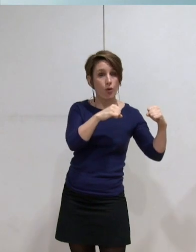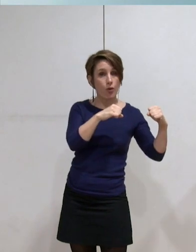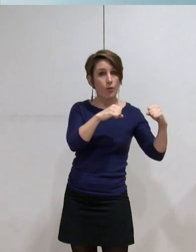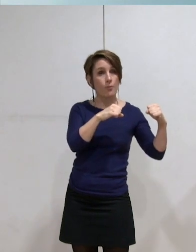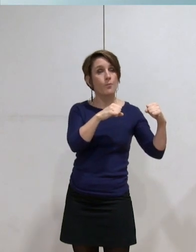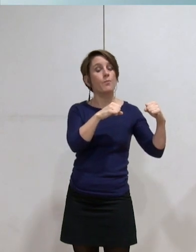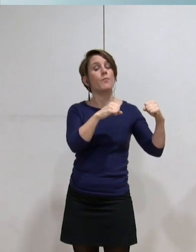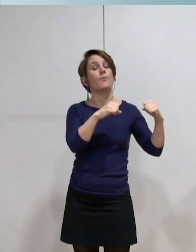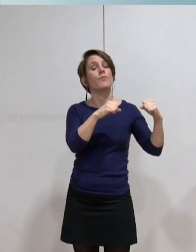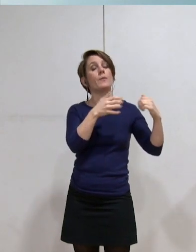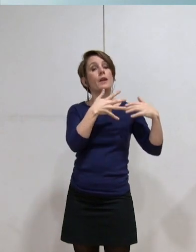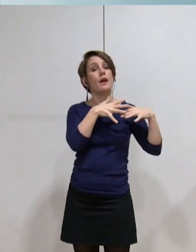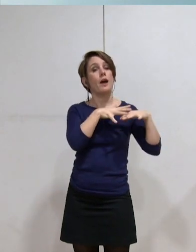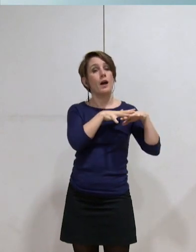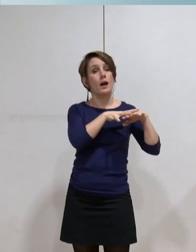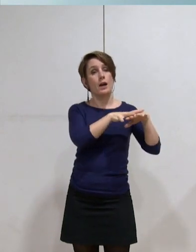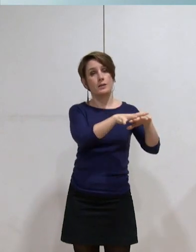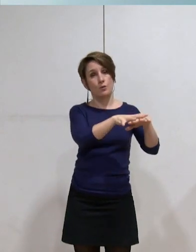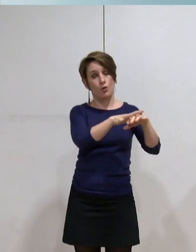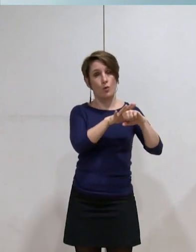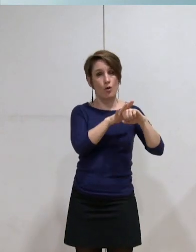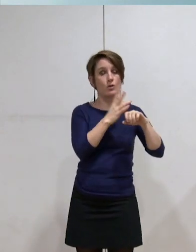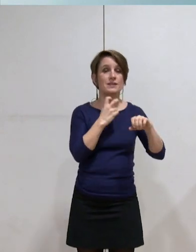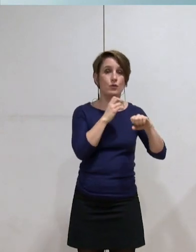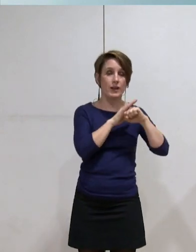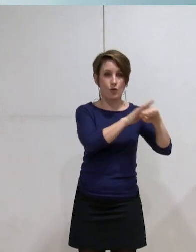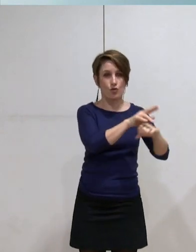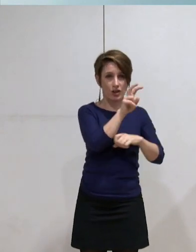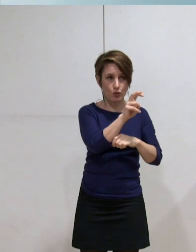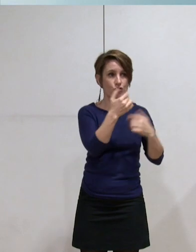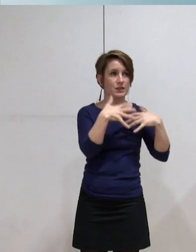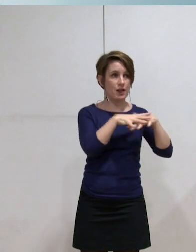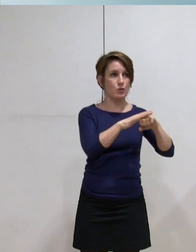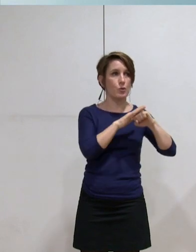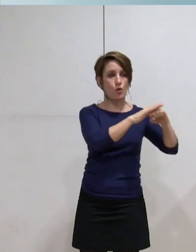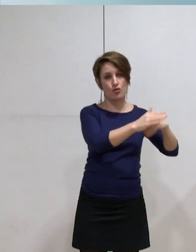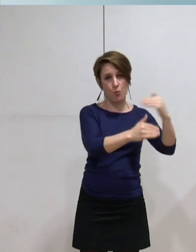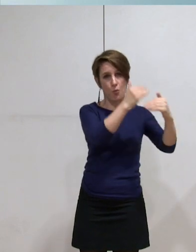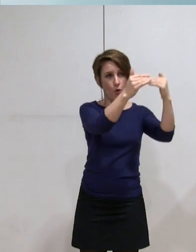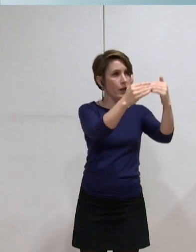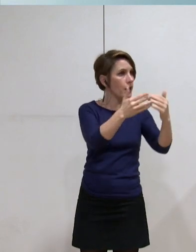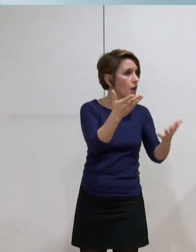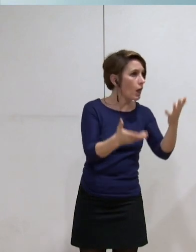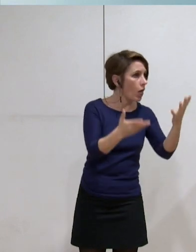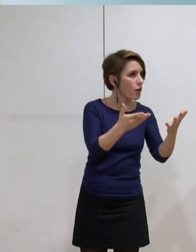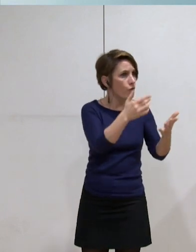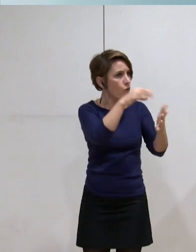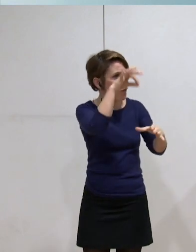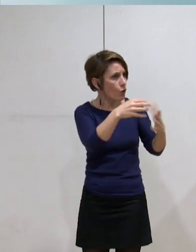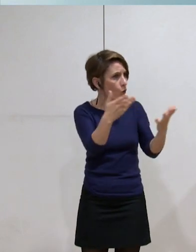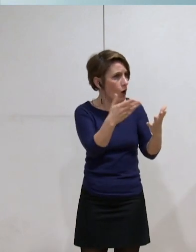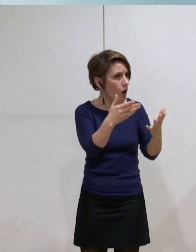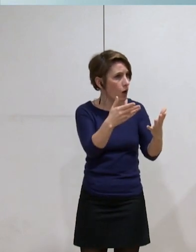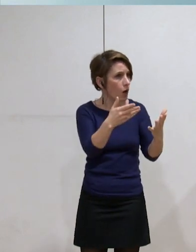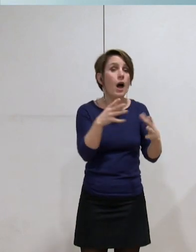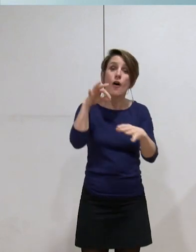pour rassemblement citoyens de la gauche et écologistes le rassemblement de gauche et de progrès je ne sais pas ce que vous votez